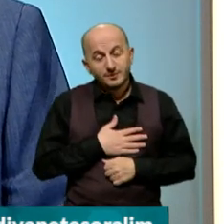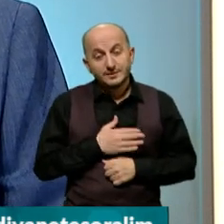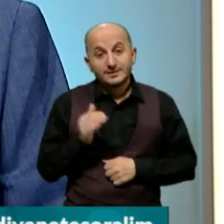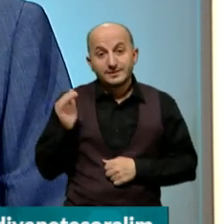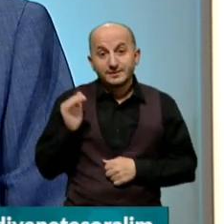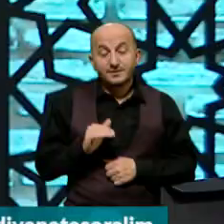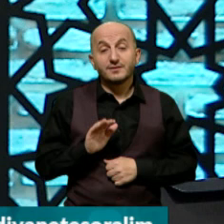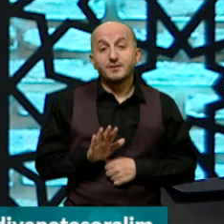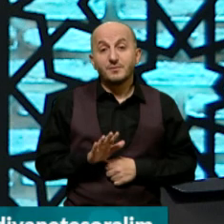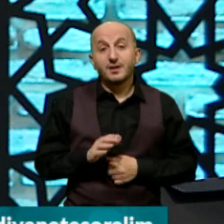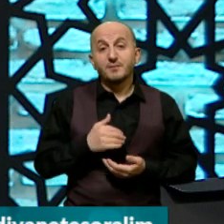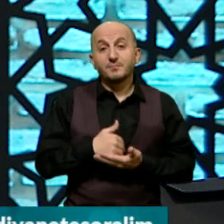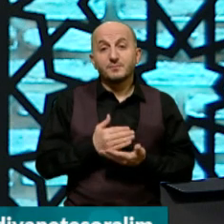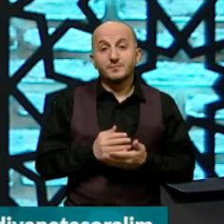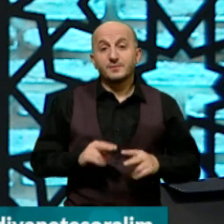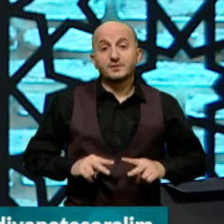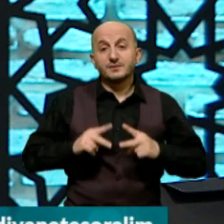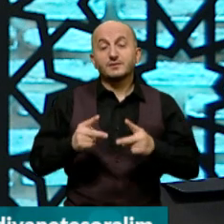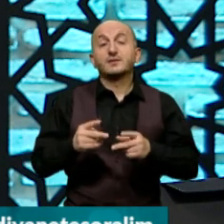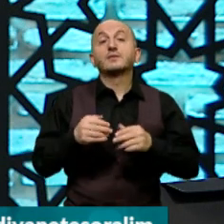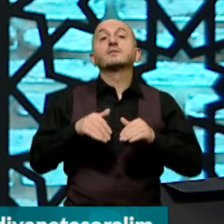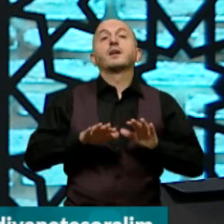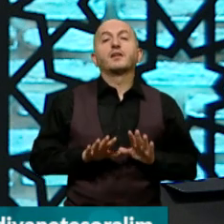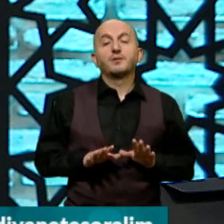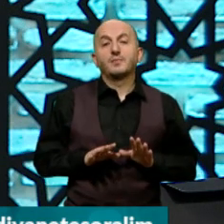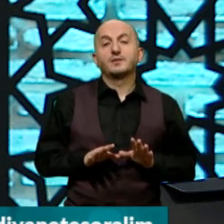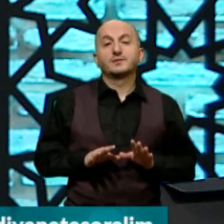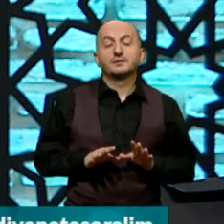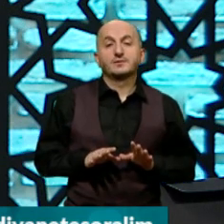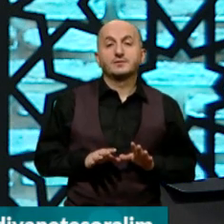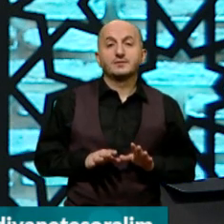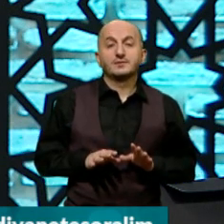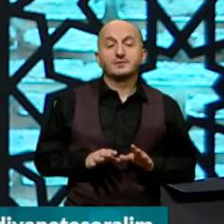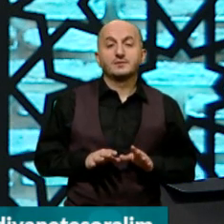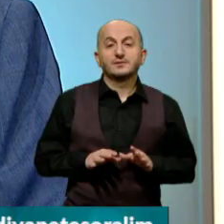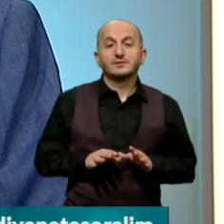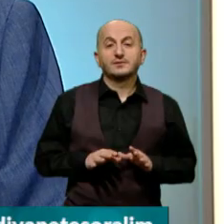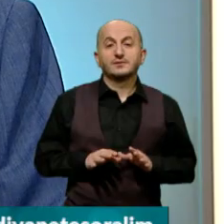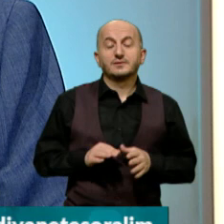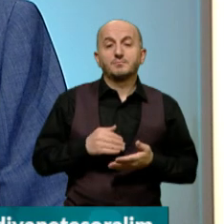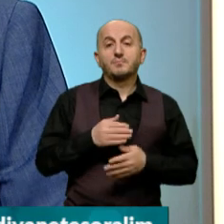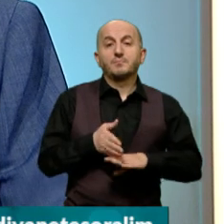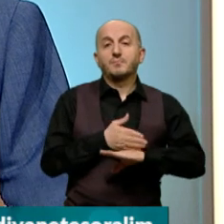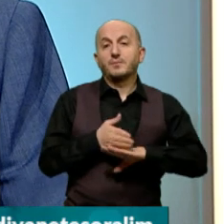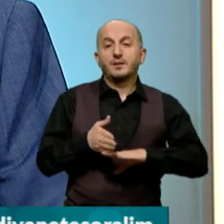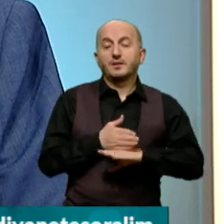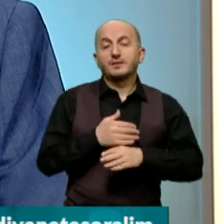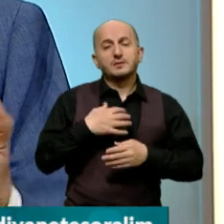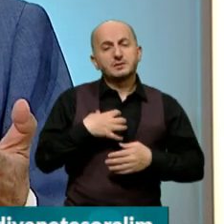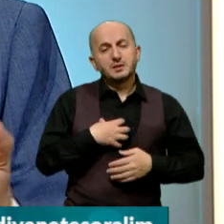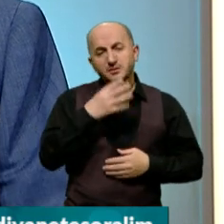ama mesela miras intikalini sağlamaz. Yine miras düşmüş. Evet. Ona mirasları kendileri hibe